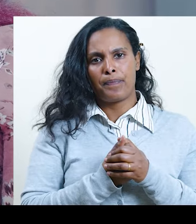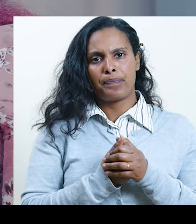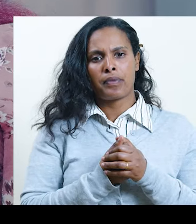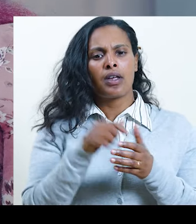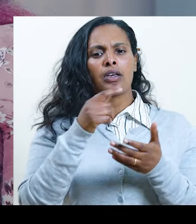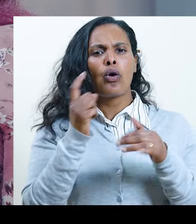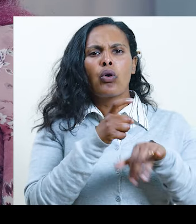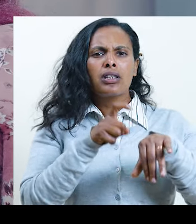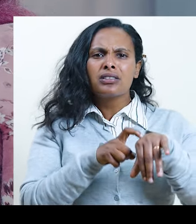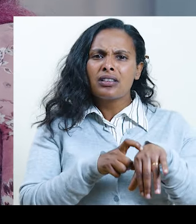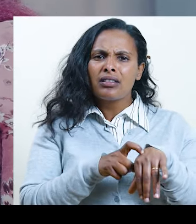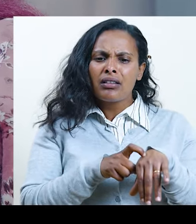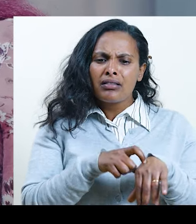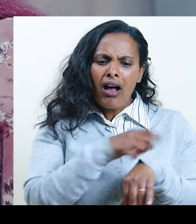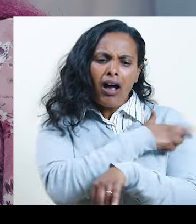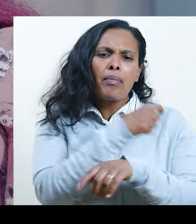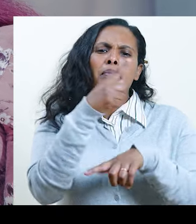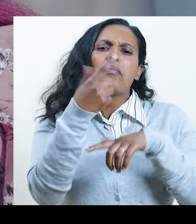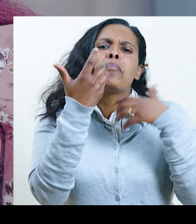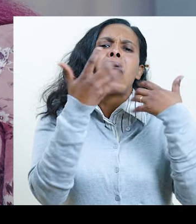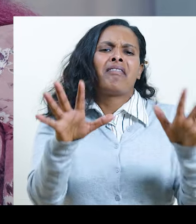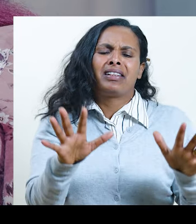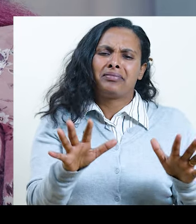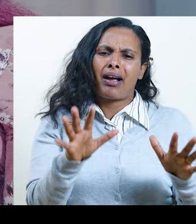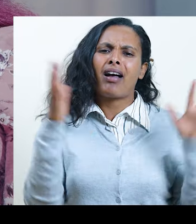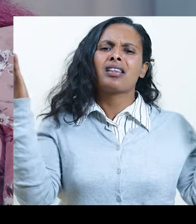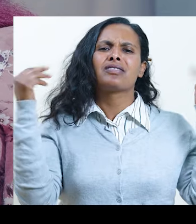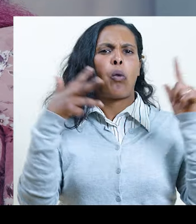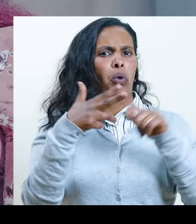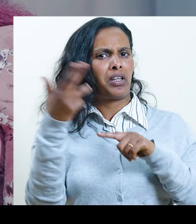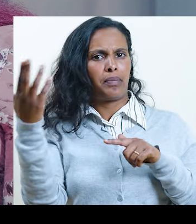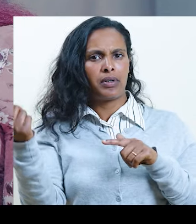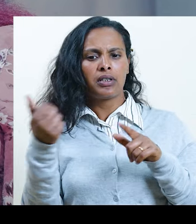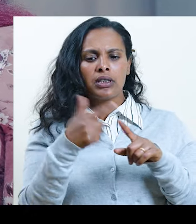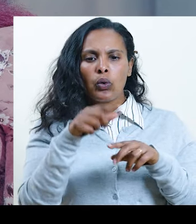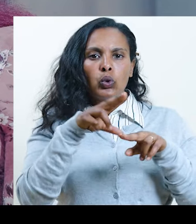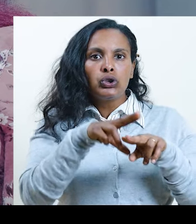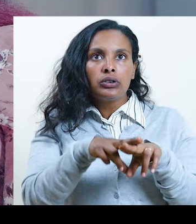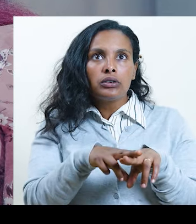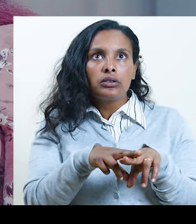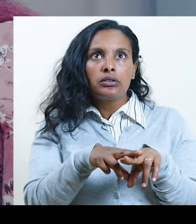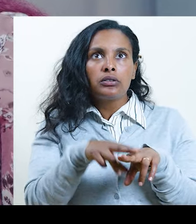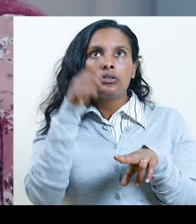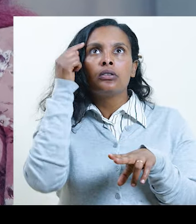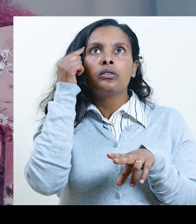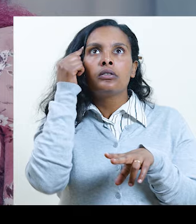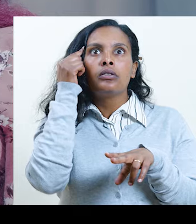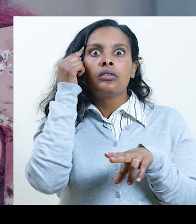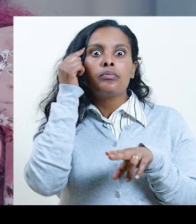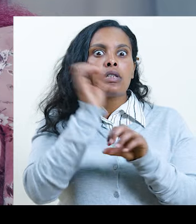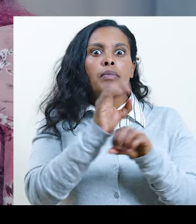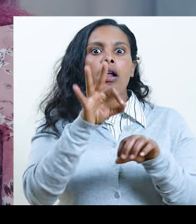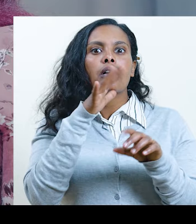ያለሁትኝ። የሆነ ሰዓት ላይ ባልታከምስ ብዬ ሁላ ተስፋ ቁርጣለሁ። ግን ደግሞ ቁጭ ስል ምንም